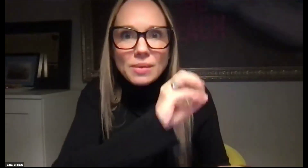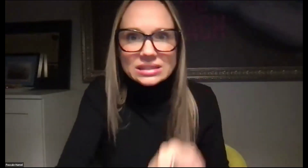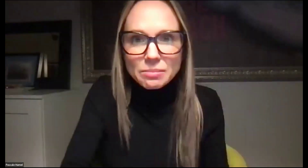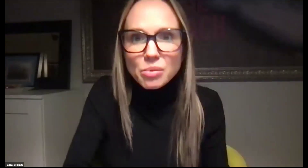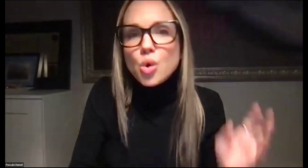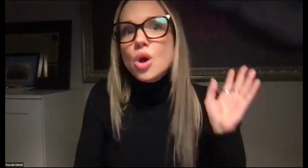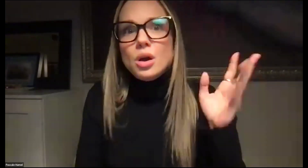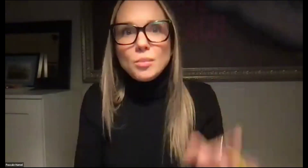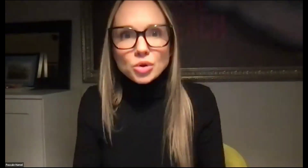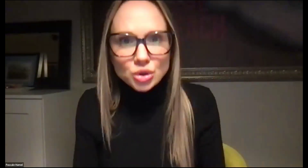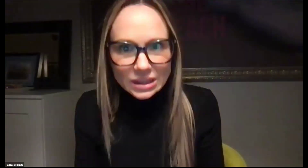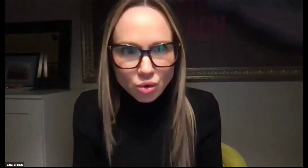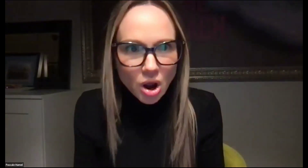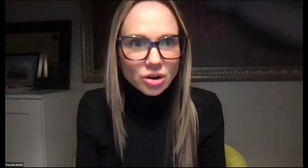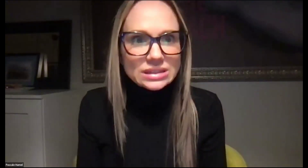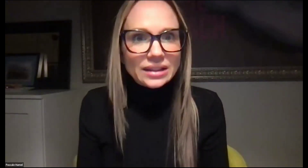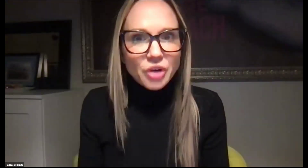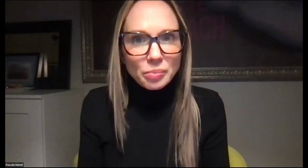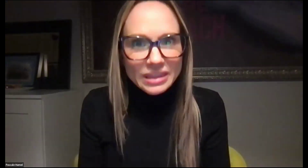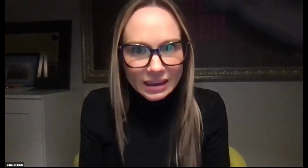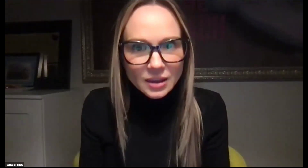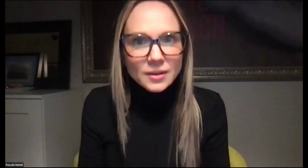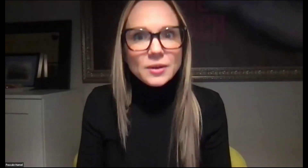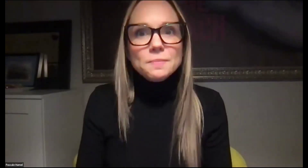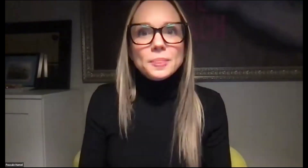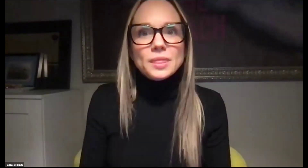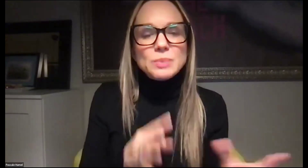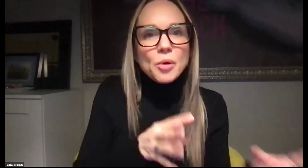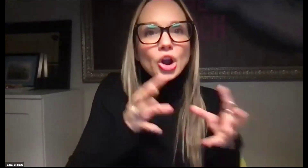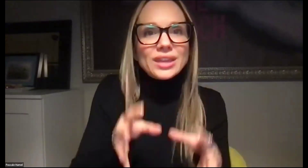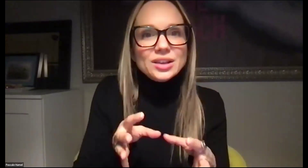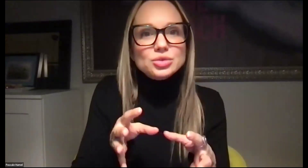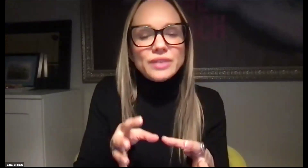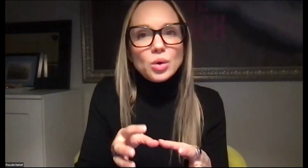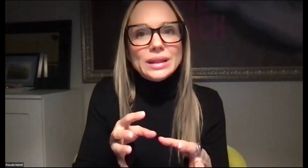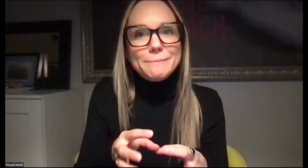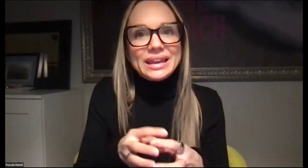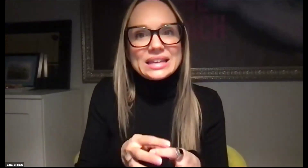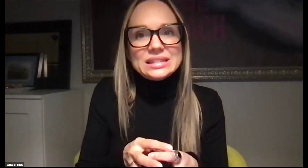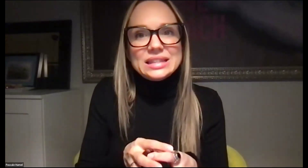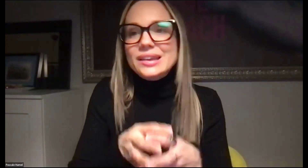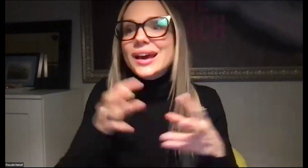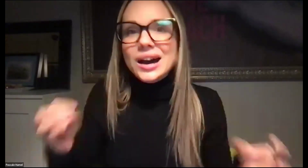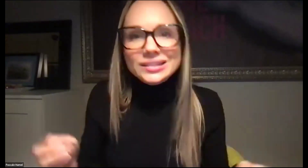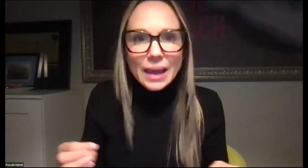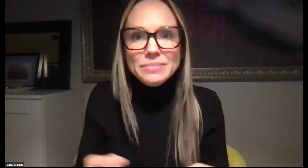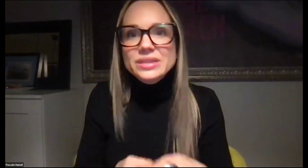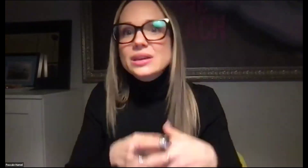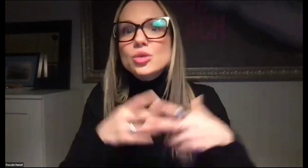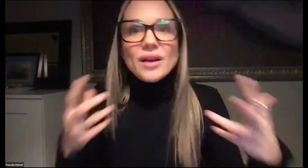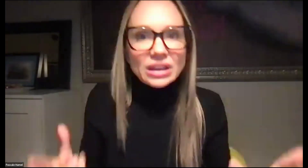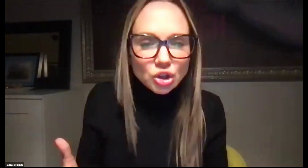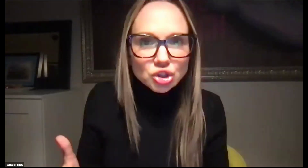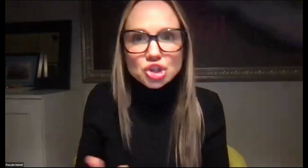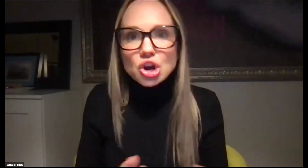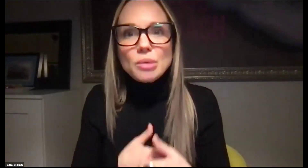bien, gars, comment c'est beau. Oh mon Dieu, cette couleur-là, ça te va bien. C'est pas pour rien que souvent on aime magasiner entre